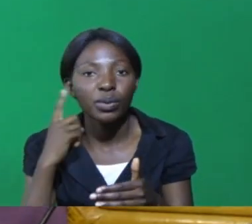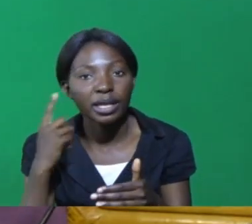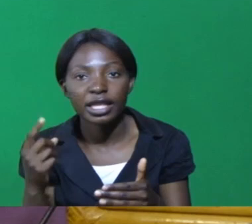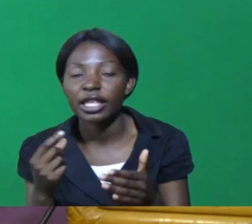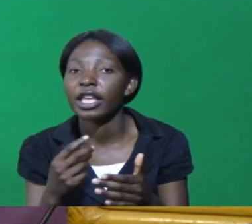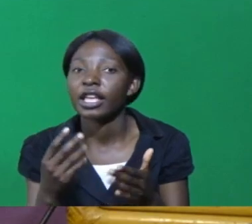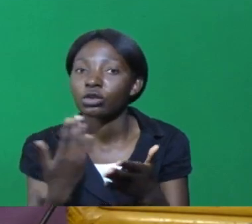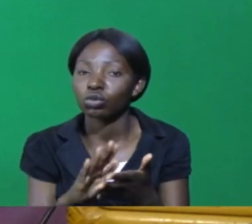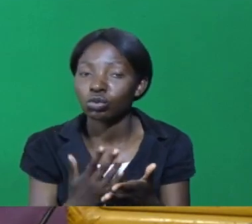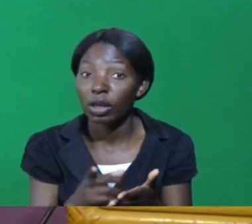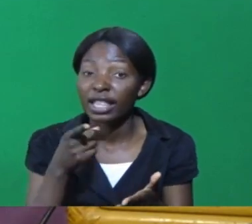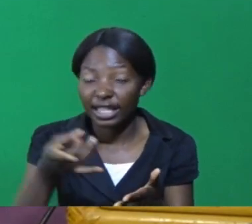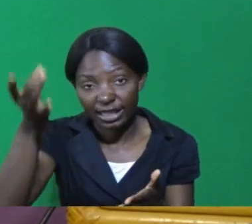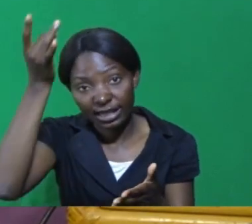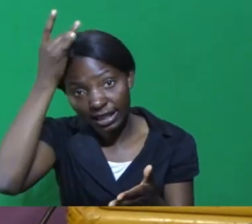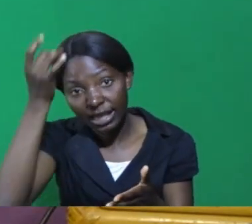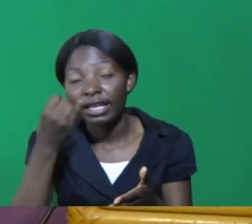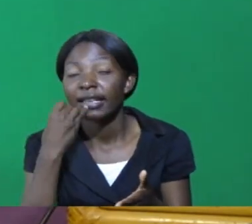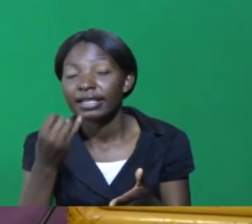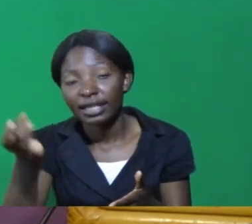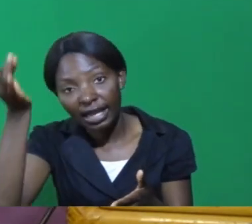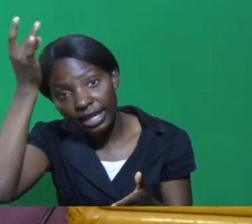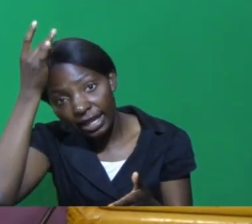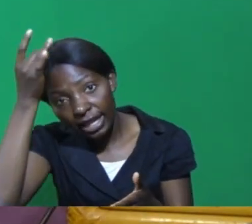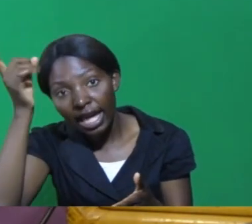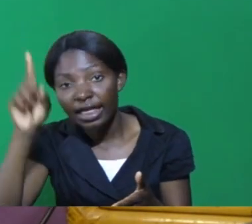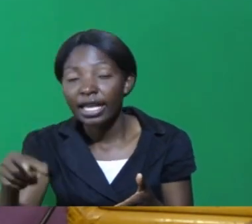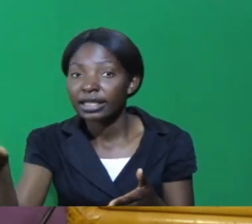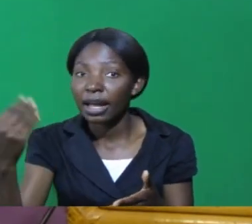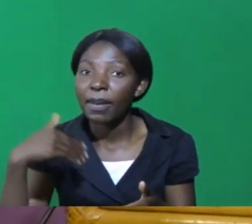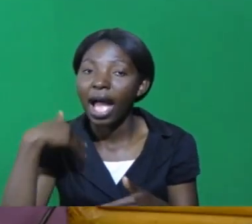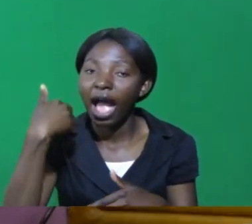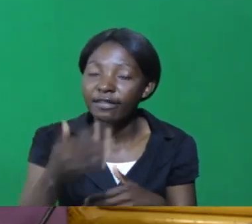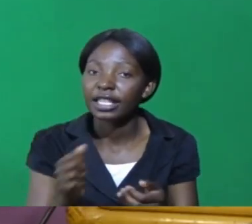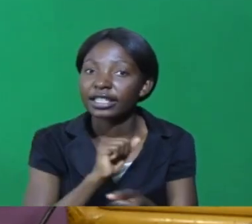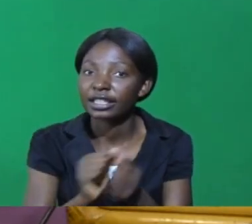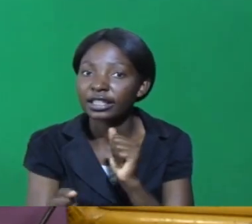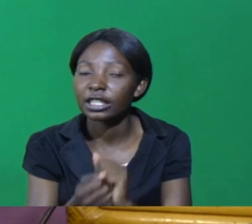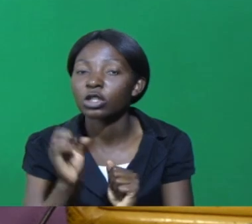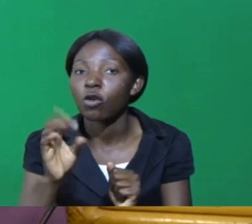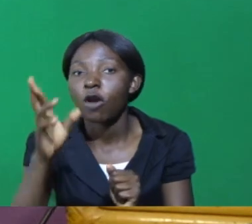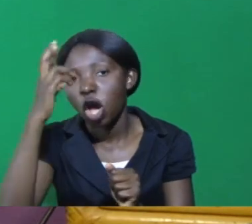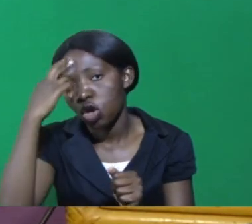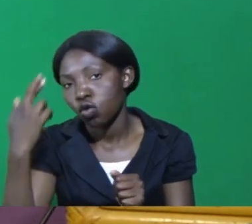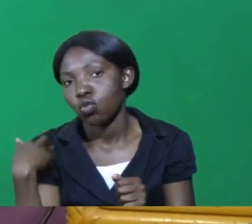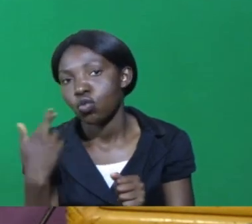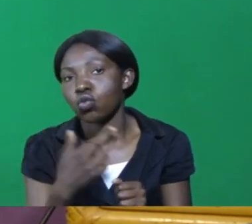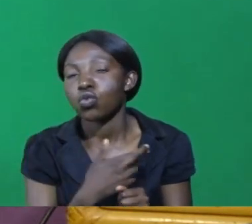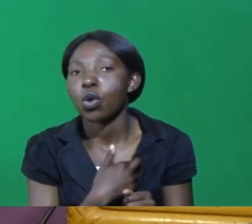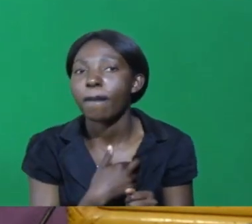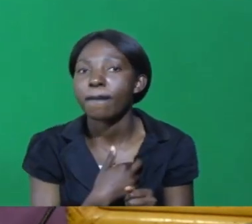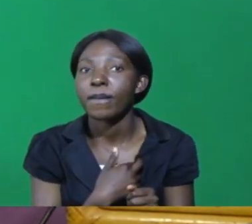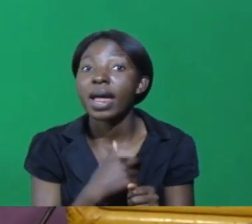kambo. Ndimambo akazobuda mushure mekuparara kweumambo hwaNasisa. Pari kutonga